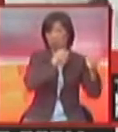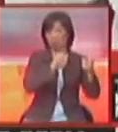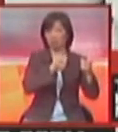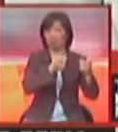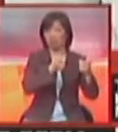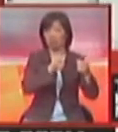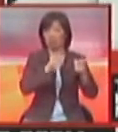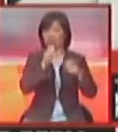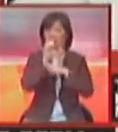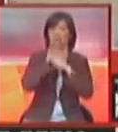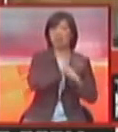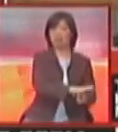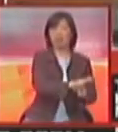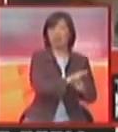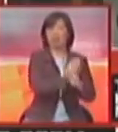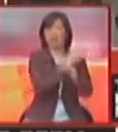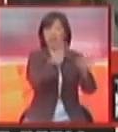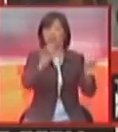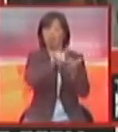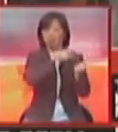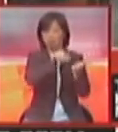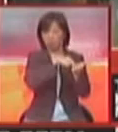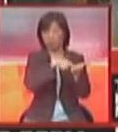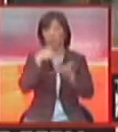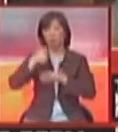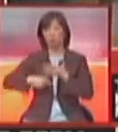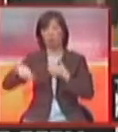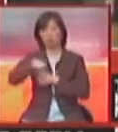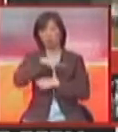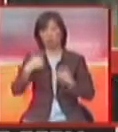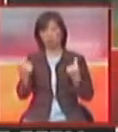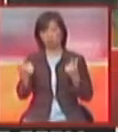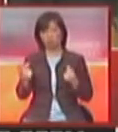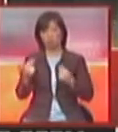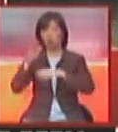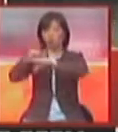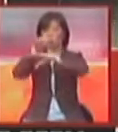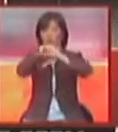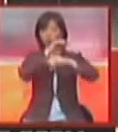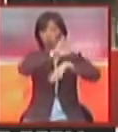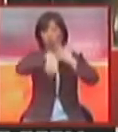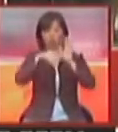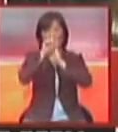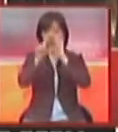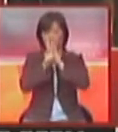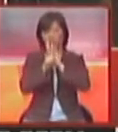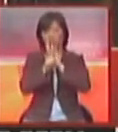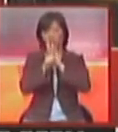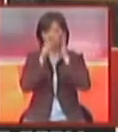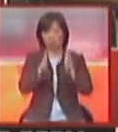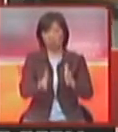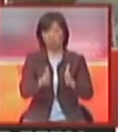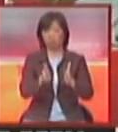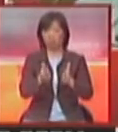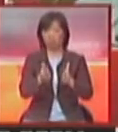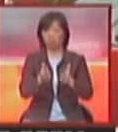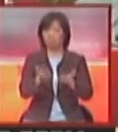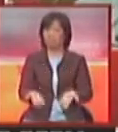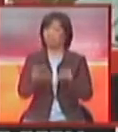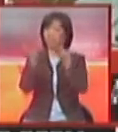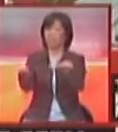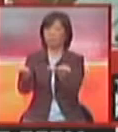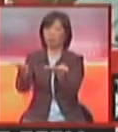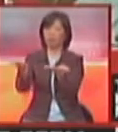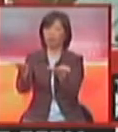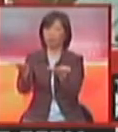malayang pamamahayag, no? Kaya naman ang gagawin natin ay pinatawag na natin ang ating mga abogado para makapagsampa at makapaghain